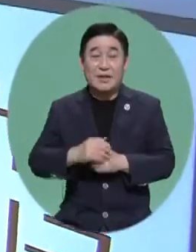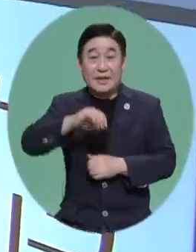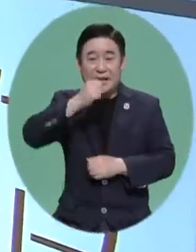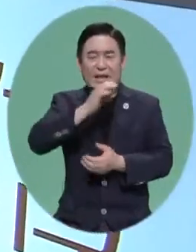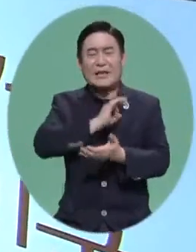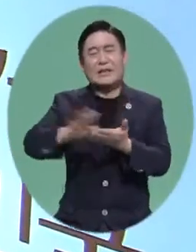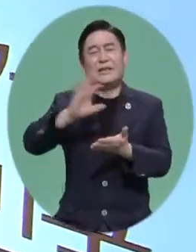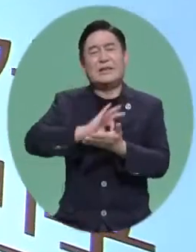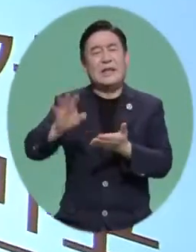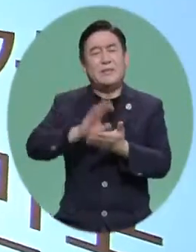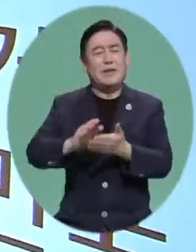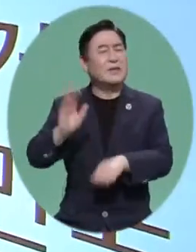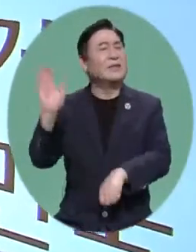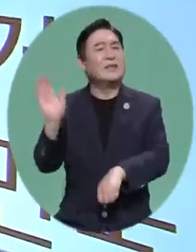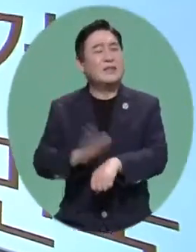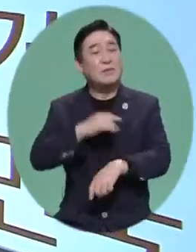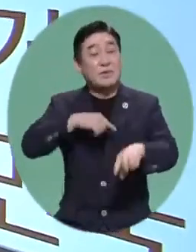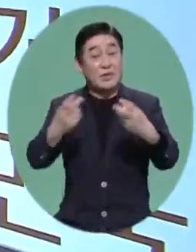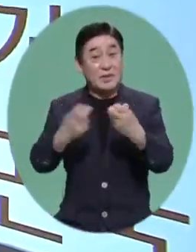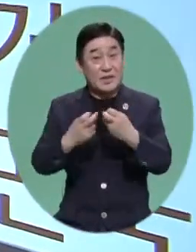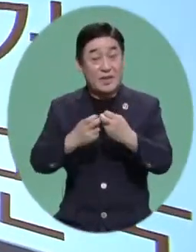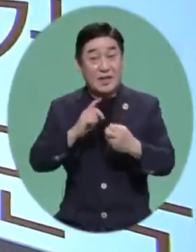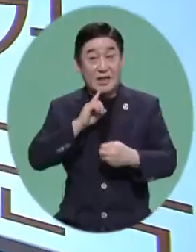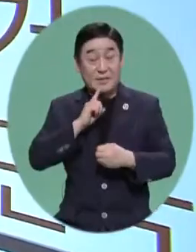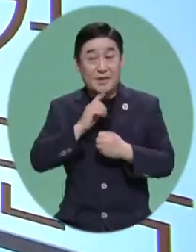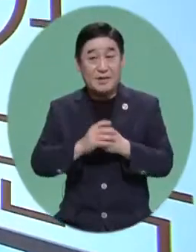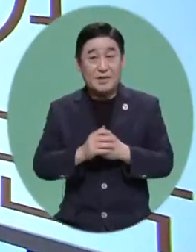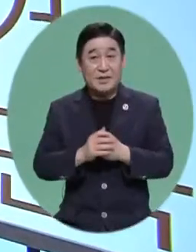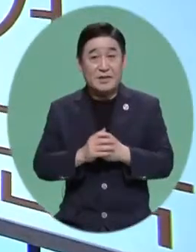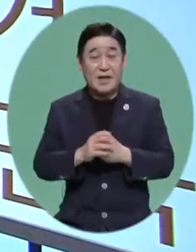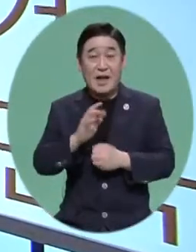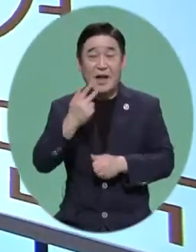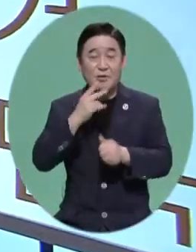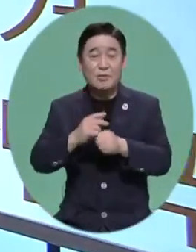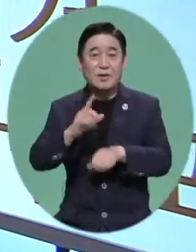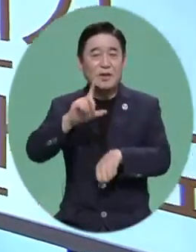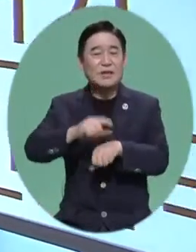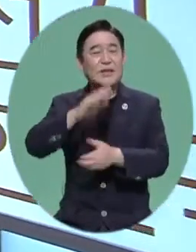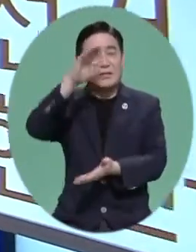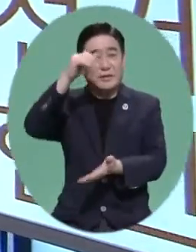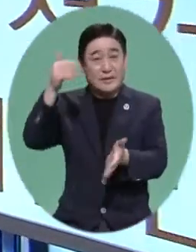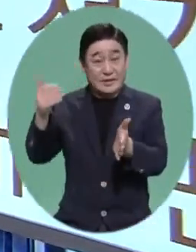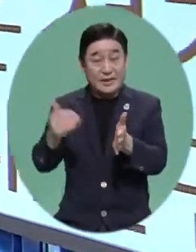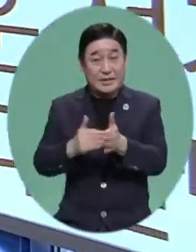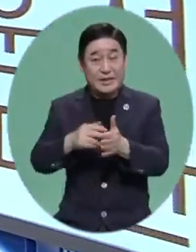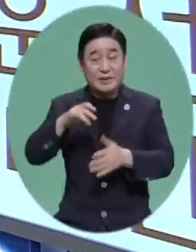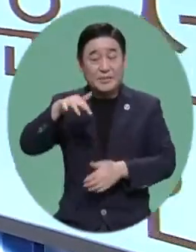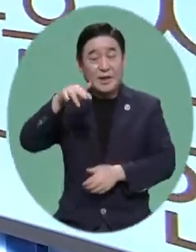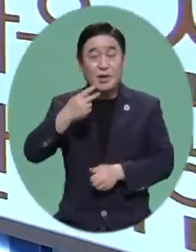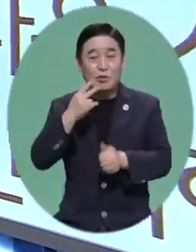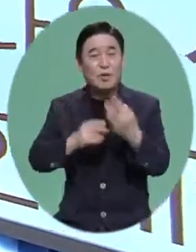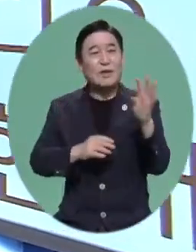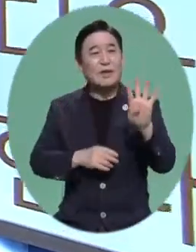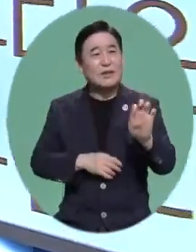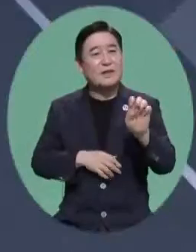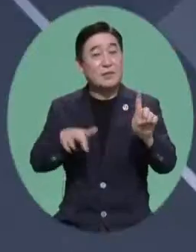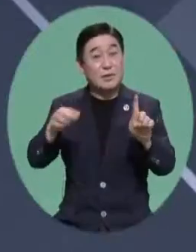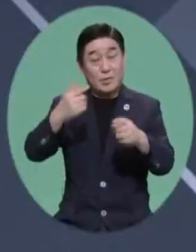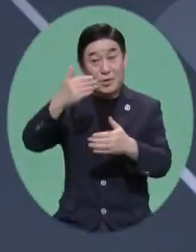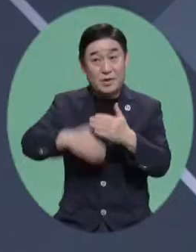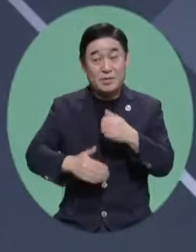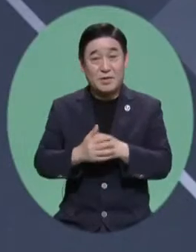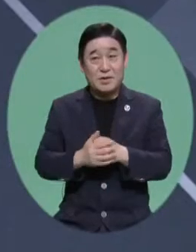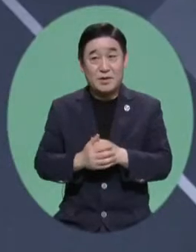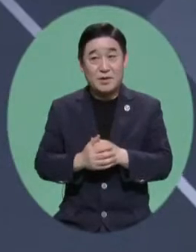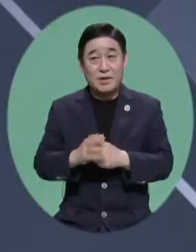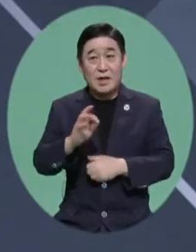정을 낭비하는 옳지 않은 정 대 안철수 바로 제가 모두 사용 하셨구요 심상정 후보 41초 바로 제가 남아있습니다 근데 우리